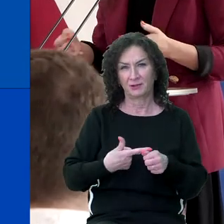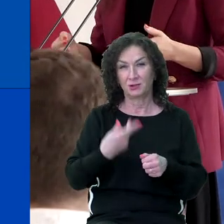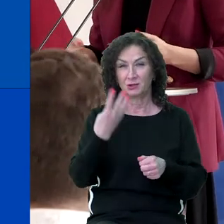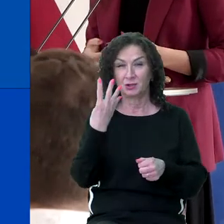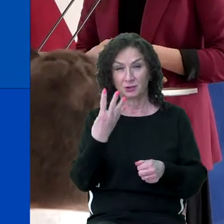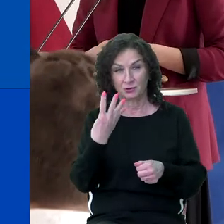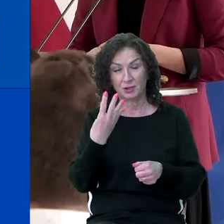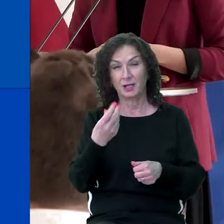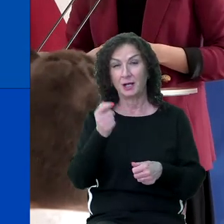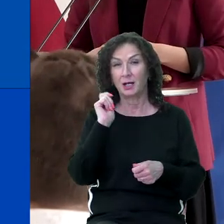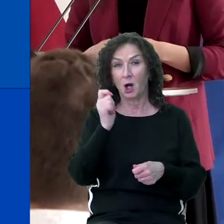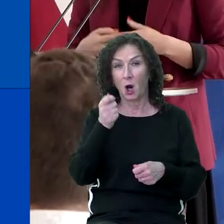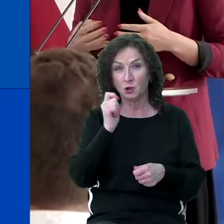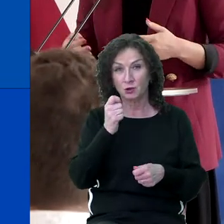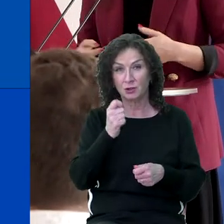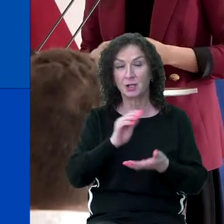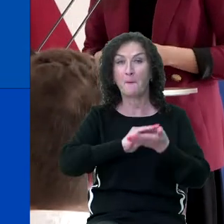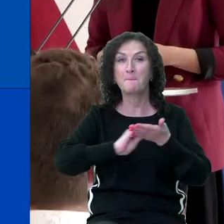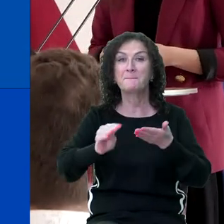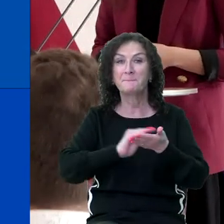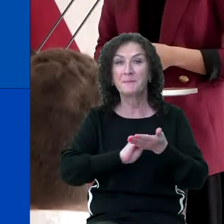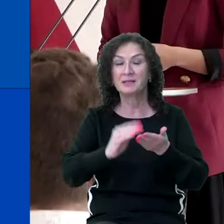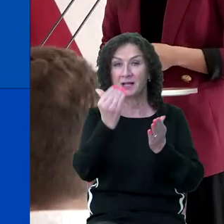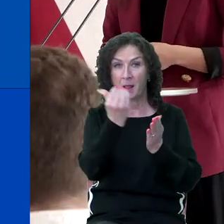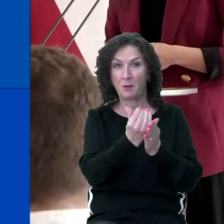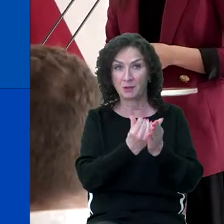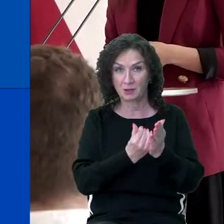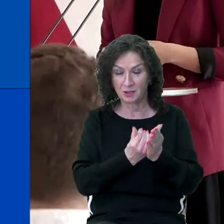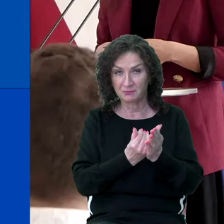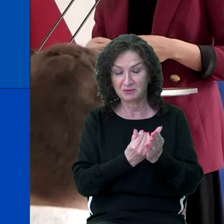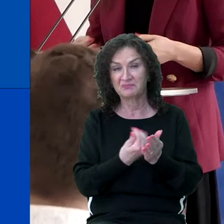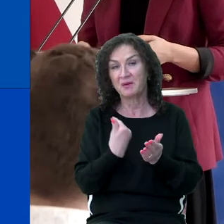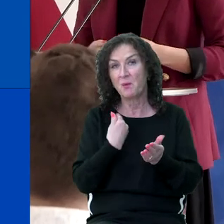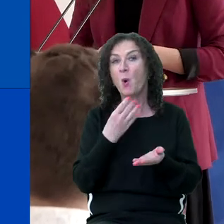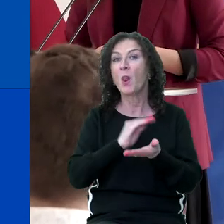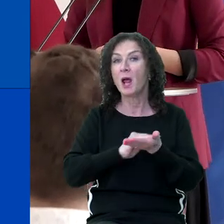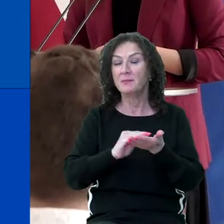zostało wytworzone narzędzie, które usprawniło wyłapywanie przestępstw